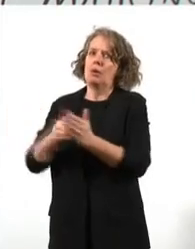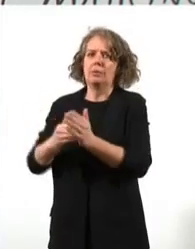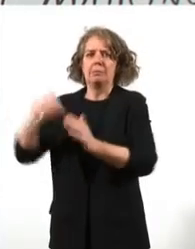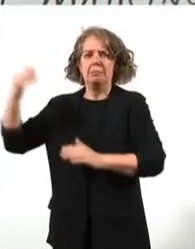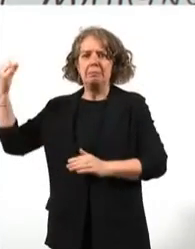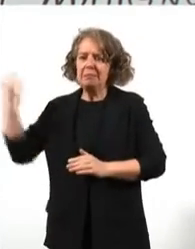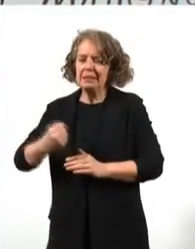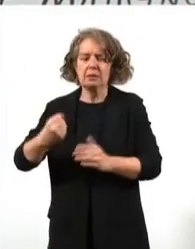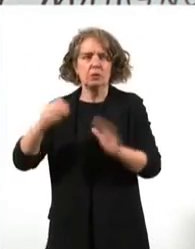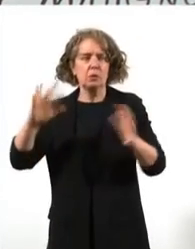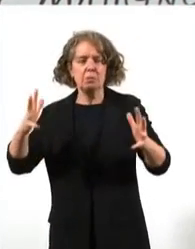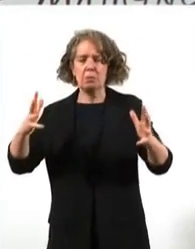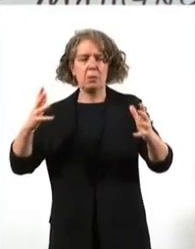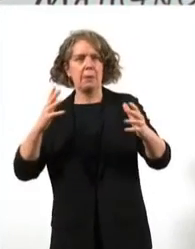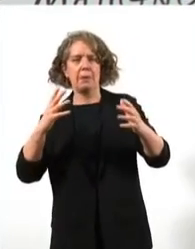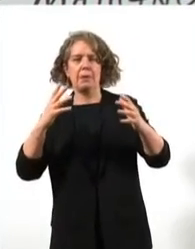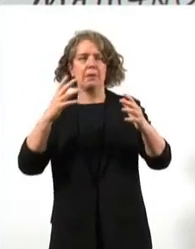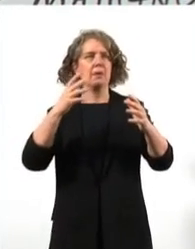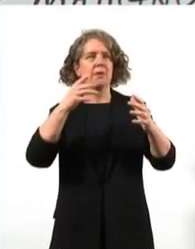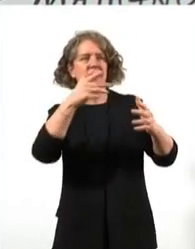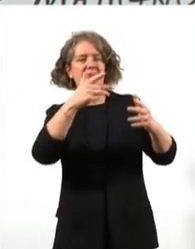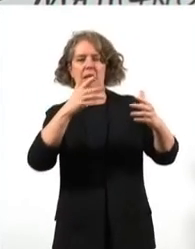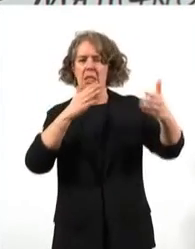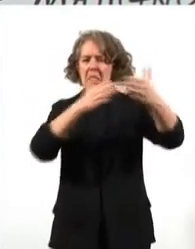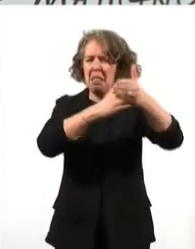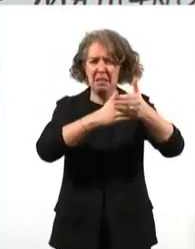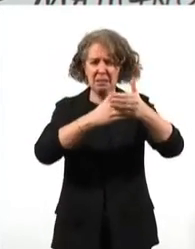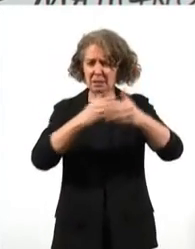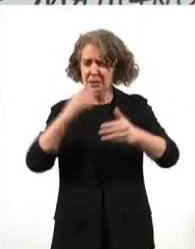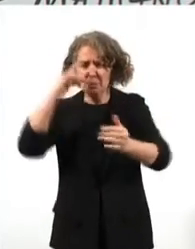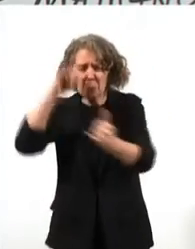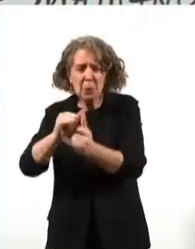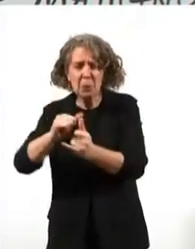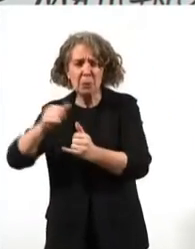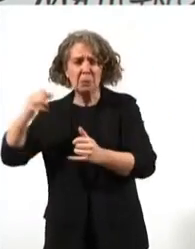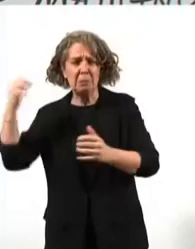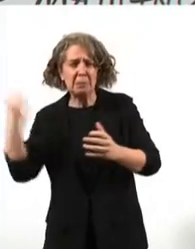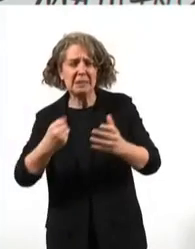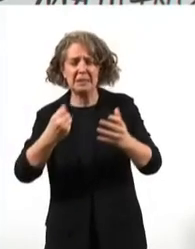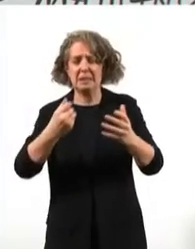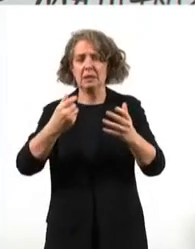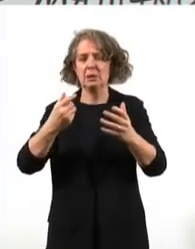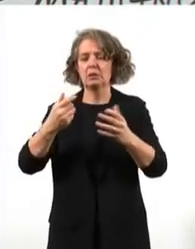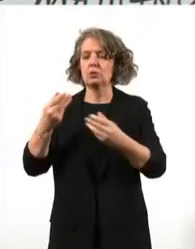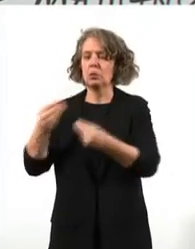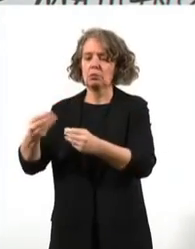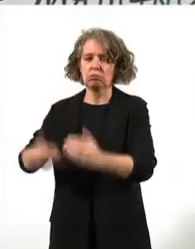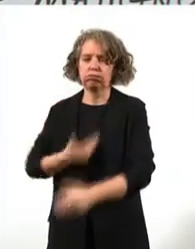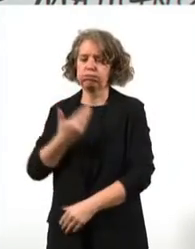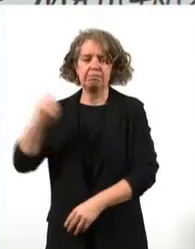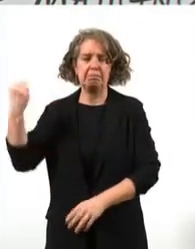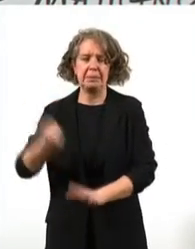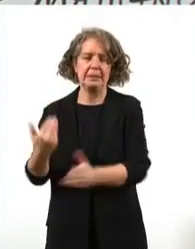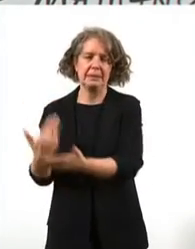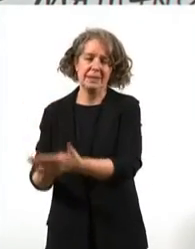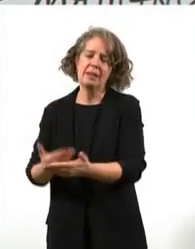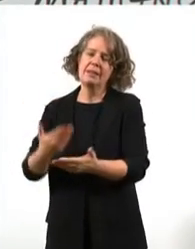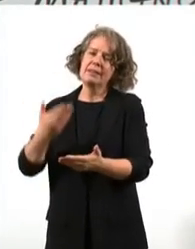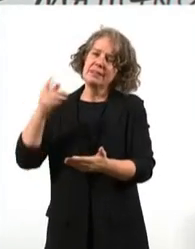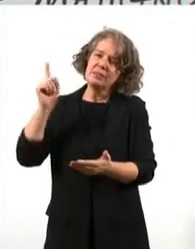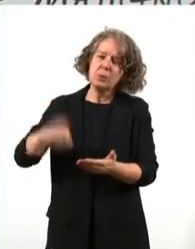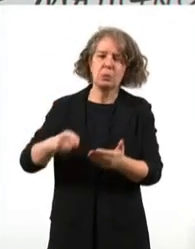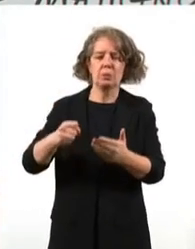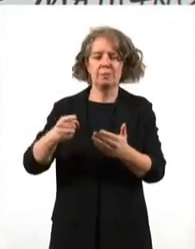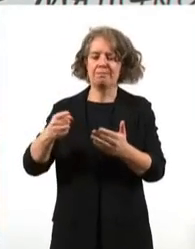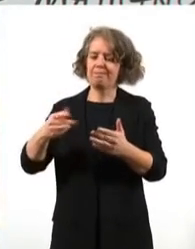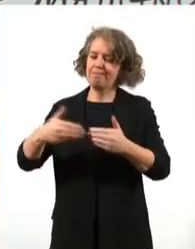des dispositifs qui sont peu accessibles, peu connus et qui s'enchaînent mal les uns aux autres. Donc, il faut vraiment qu'on puisse continuer à